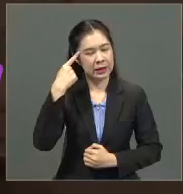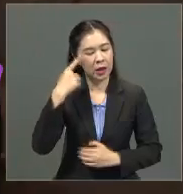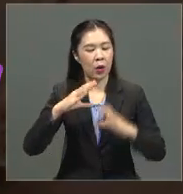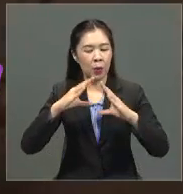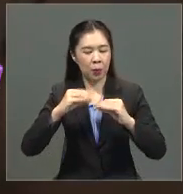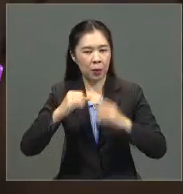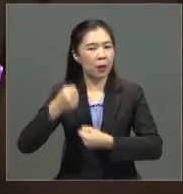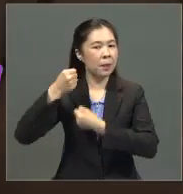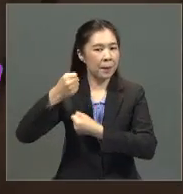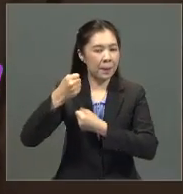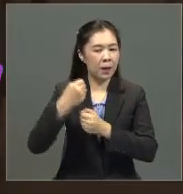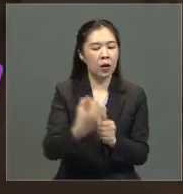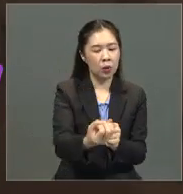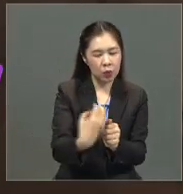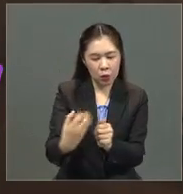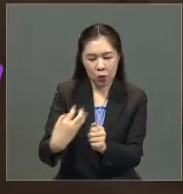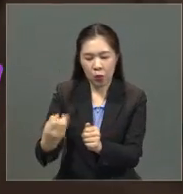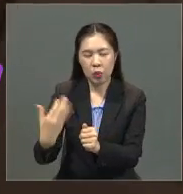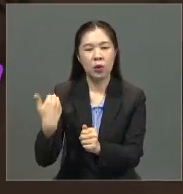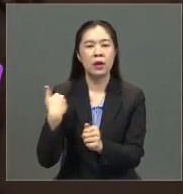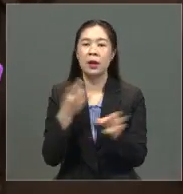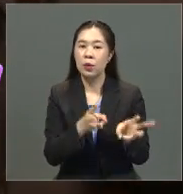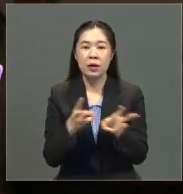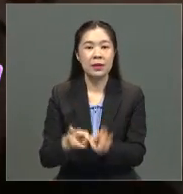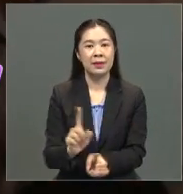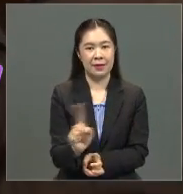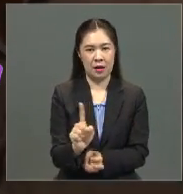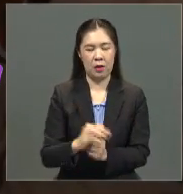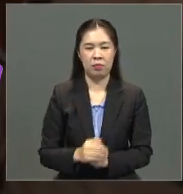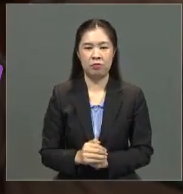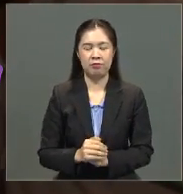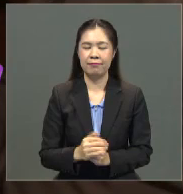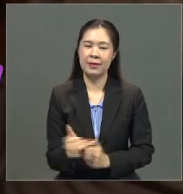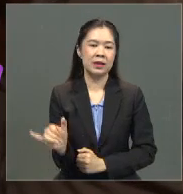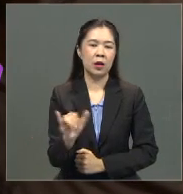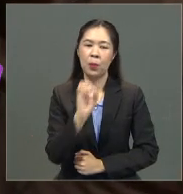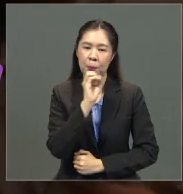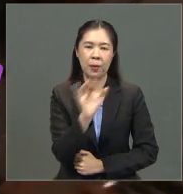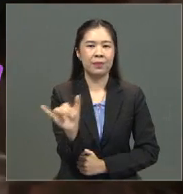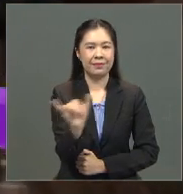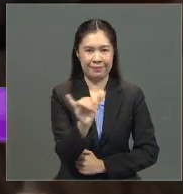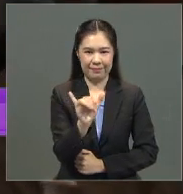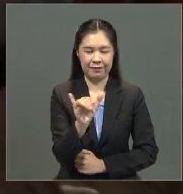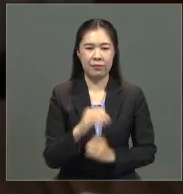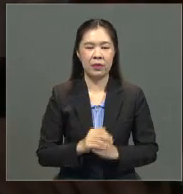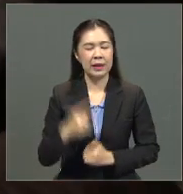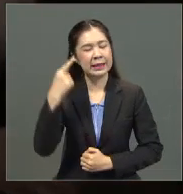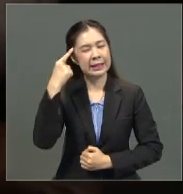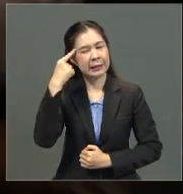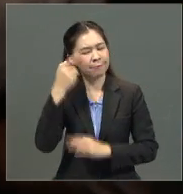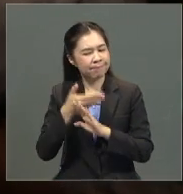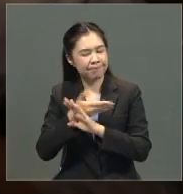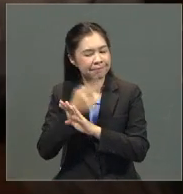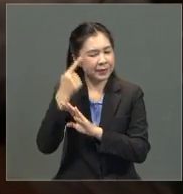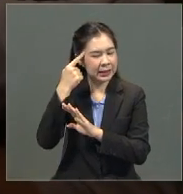ชุมนุมความคิดเห็นของกลุ่มต่างๆอย่างไรท่านยังไม่ได้บอกแล้วก็ขอปฏิเสธที่จะไม่ได้พูดถึงเรื่องต้องคิดก่อน